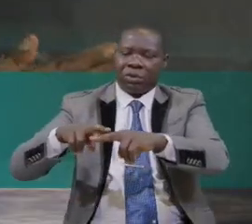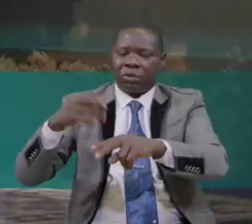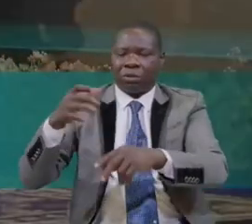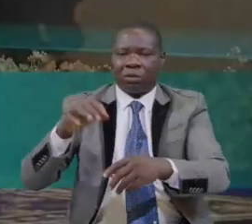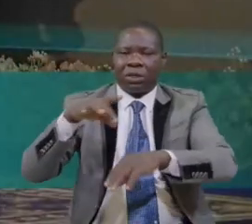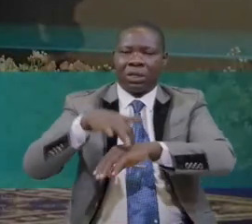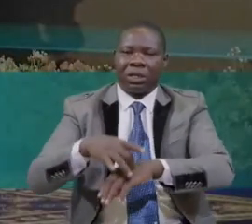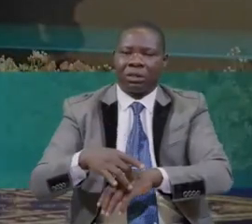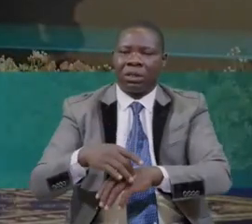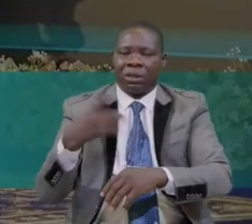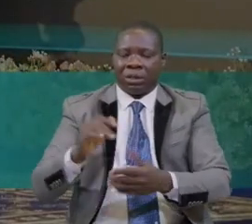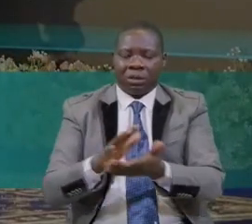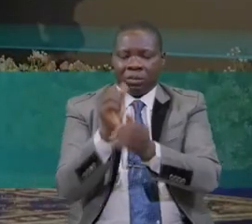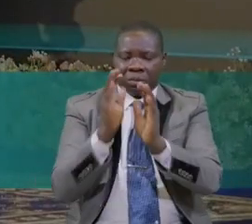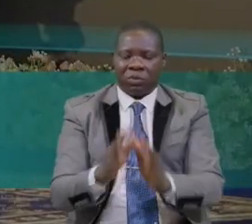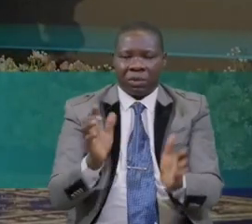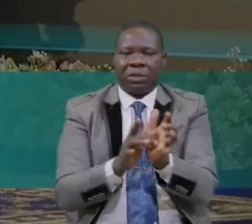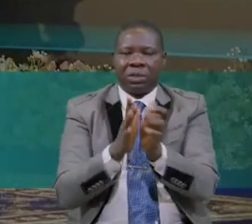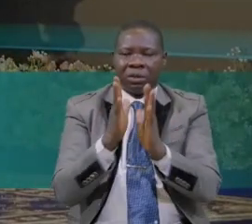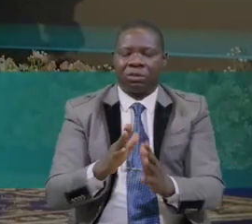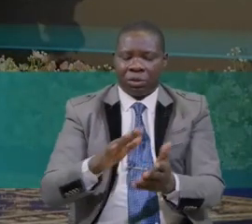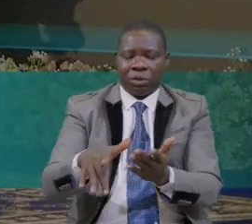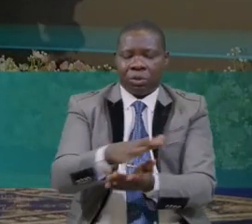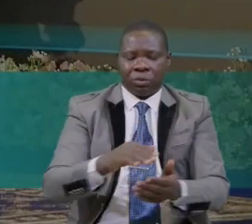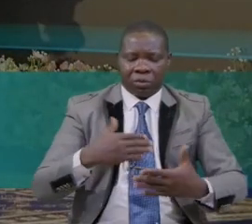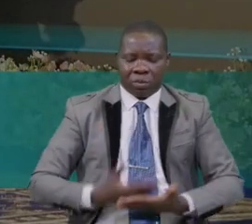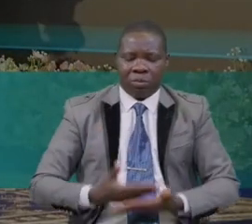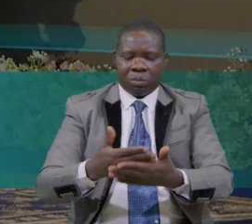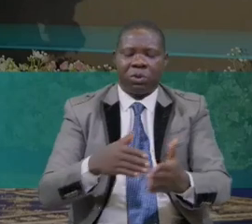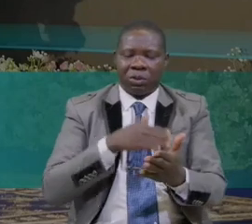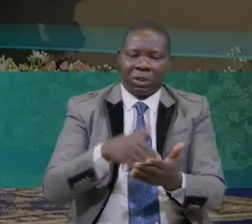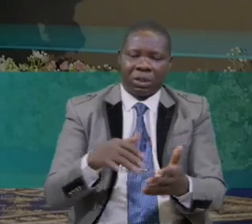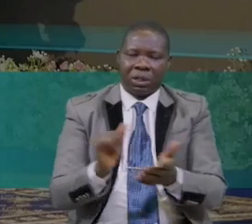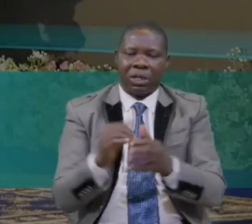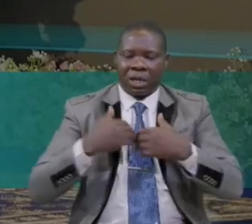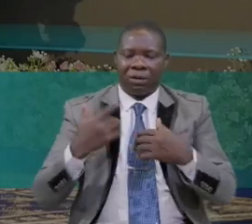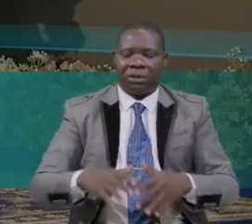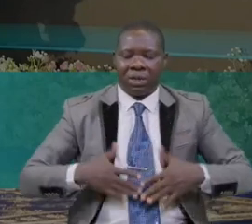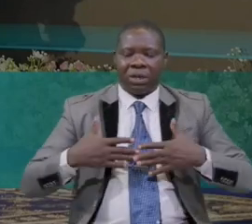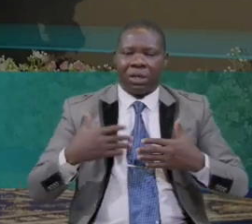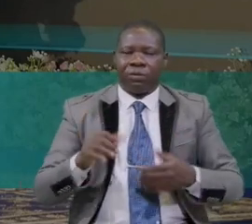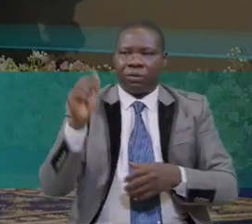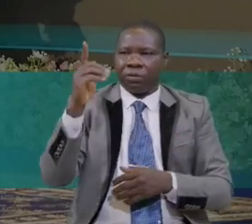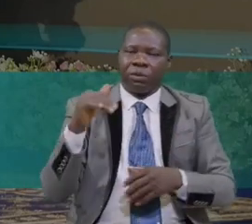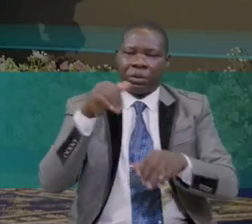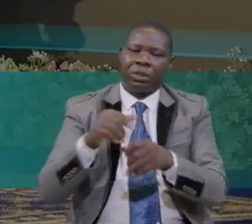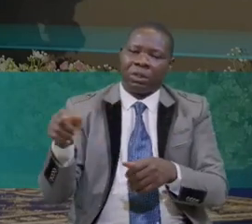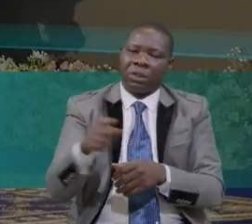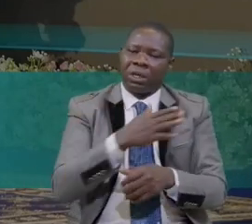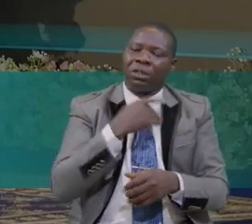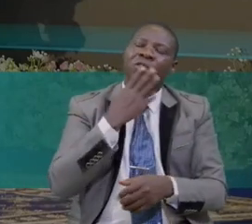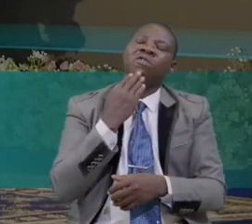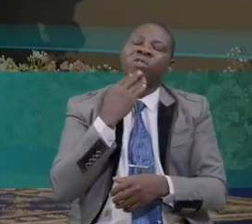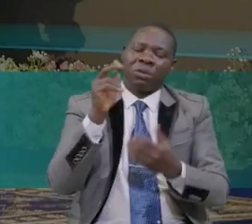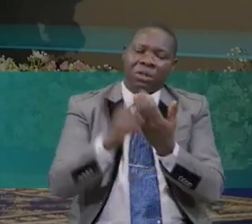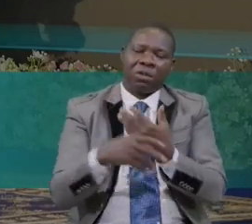Le sel, les croyants, ceux qui sont nés de nouveau, qui ont la vie de Dieu en eux, et la douceur du